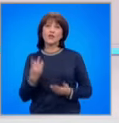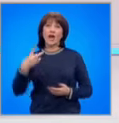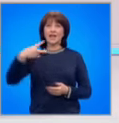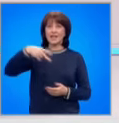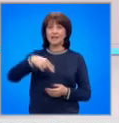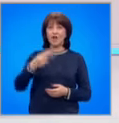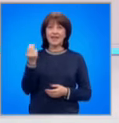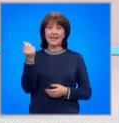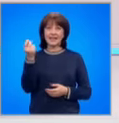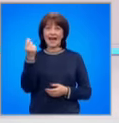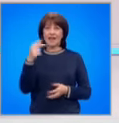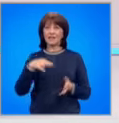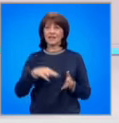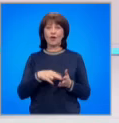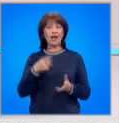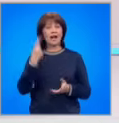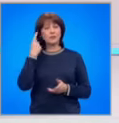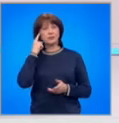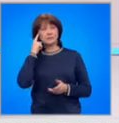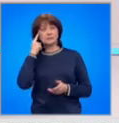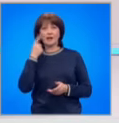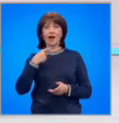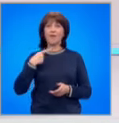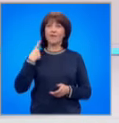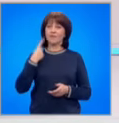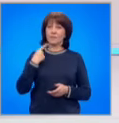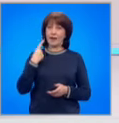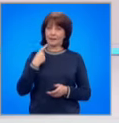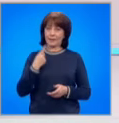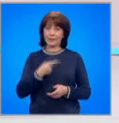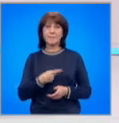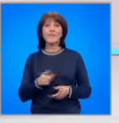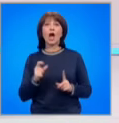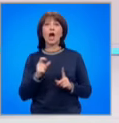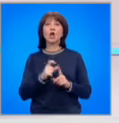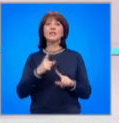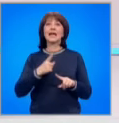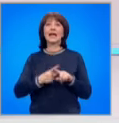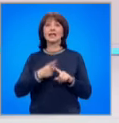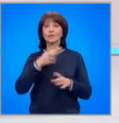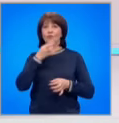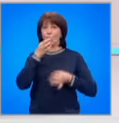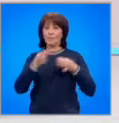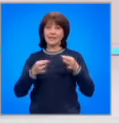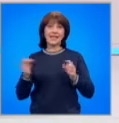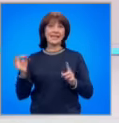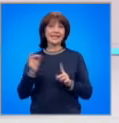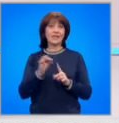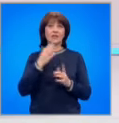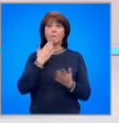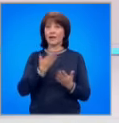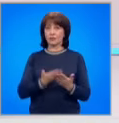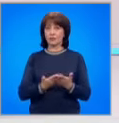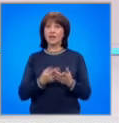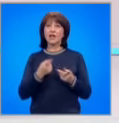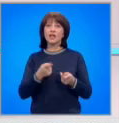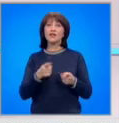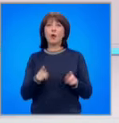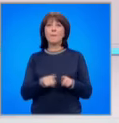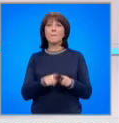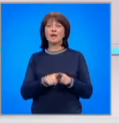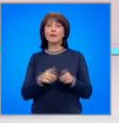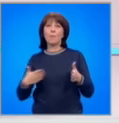тока, каквото намерение имаше в петък. Служебният енергиен министър Росен Христов обясни, че целта на предложението е била то да бъде нещо